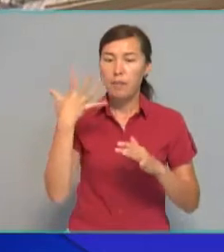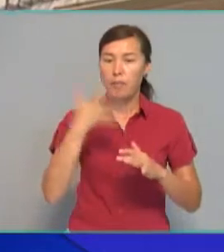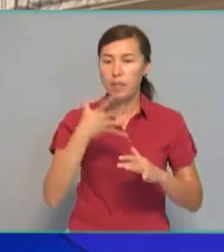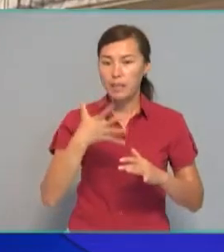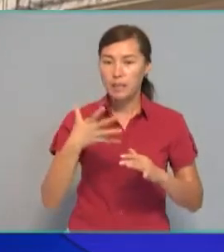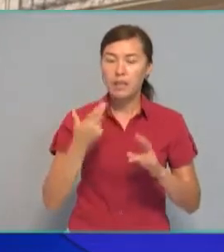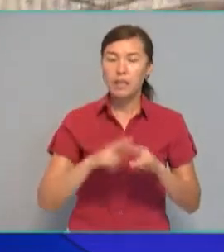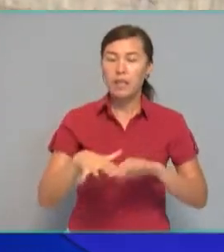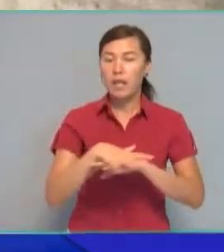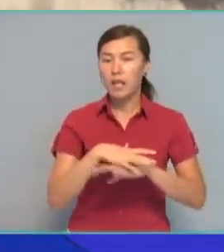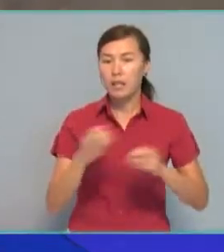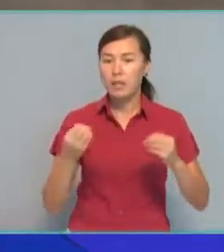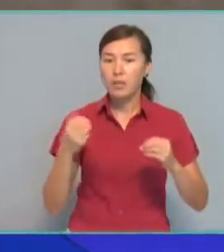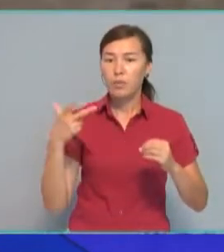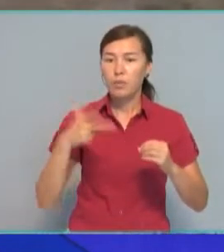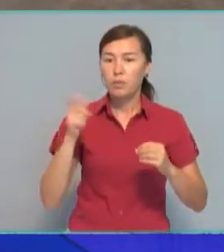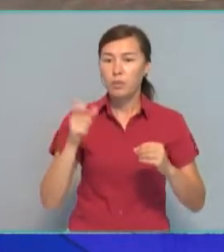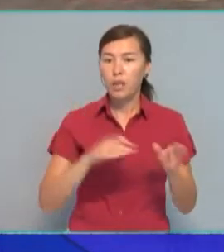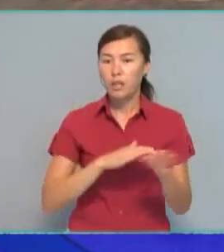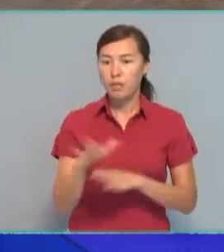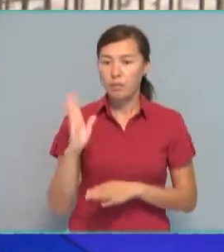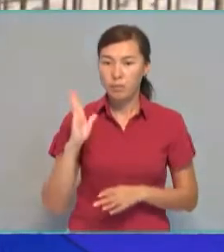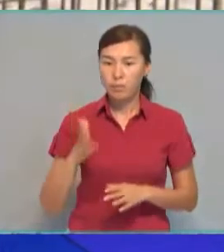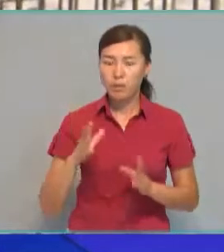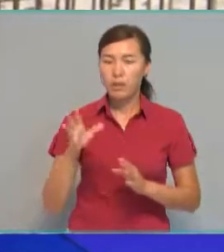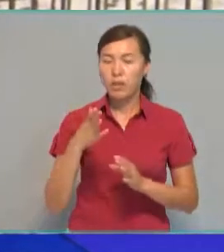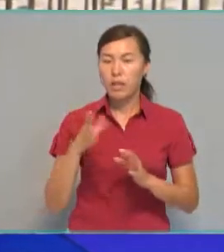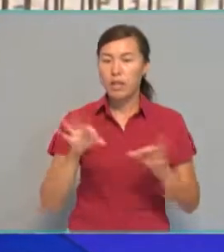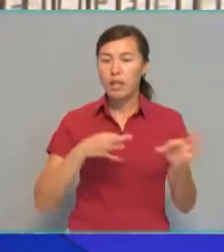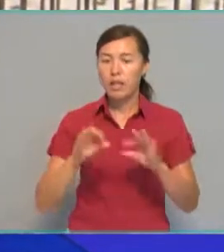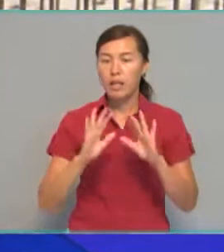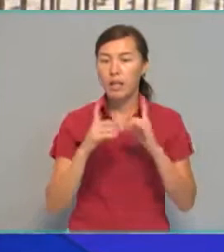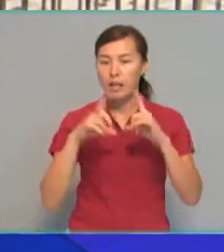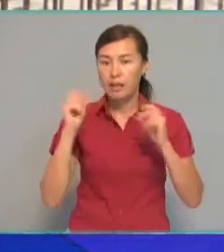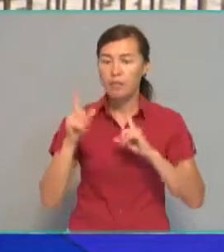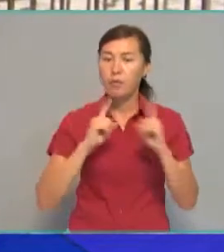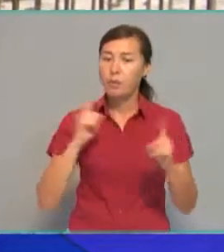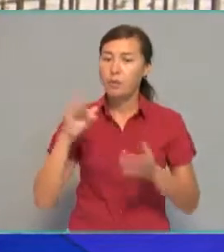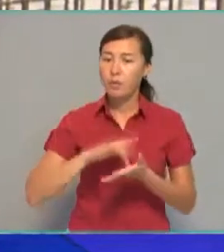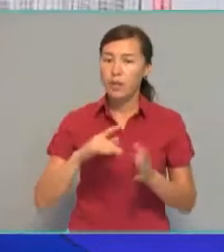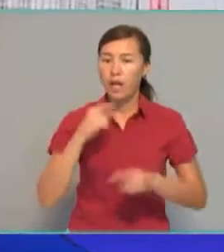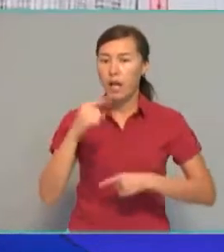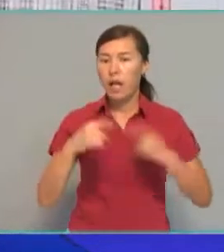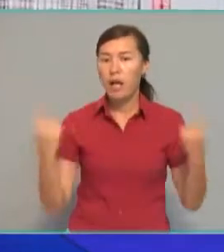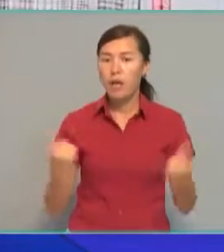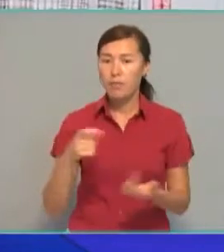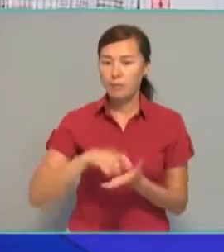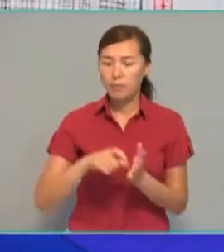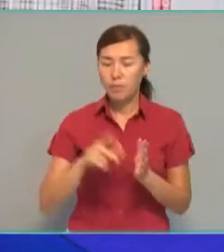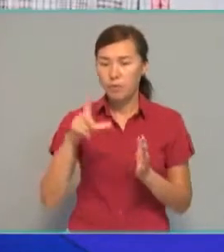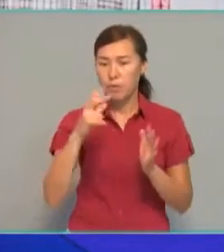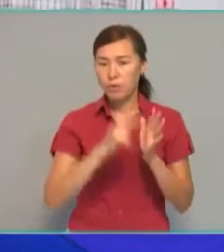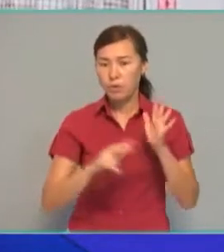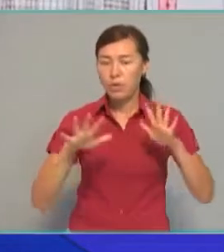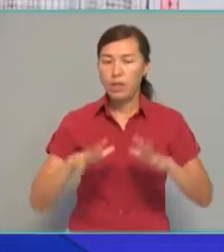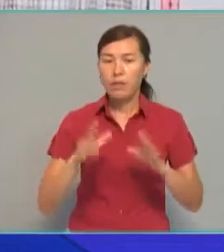5000, оның маңына тағы да 3000 адам саяды. Сәулет кешенінде кітапхана, конгресс-холл, ғұрыптық бөлмелер, 180